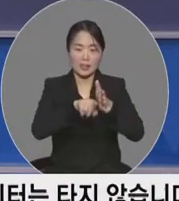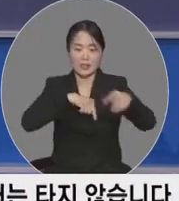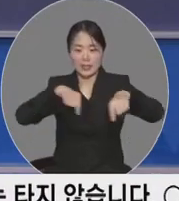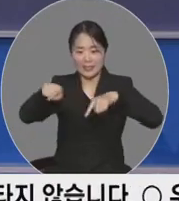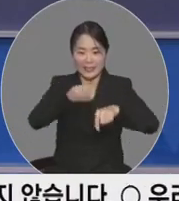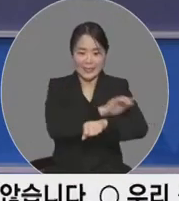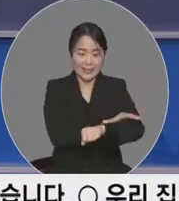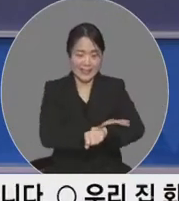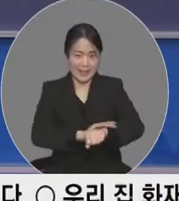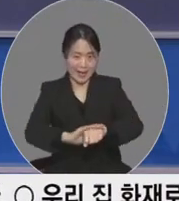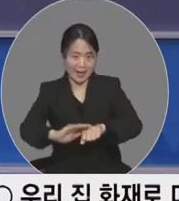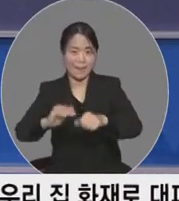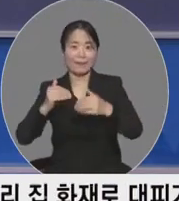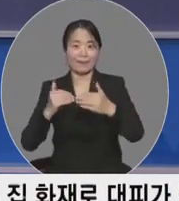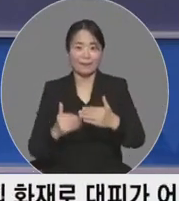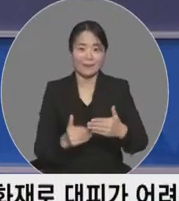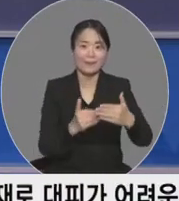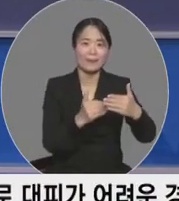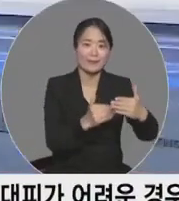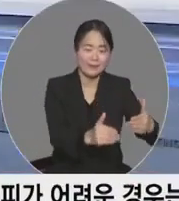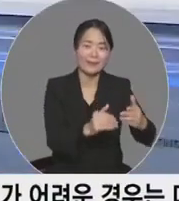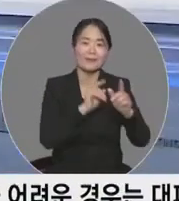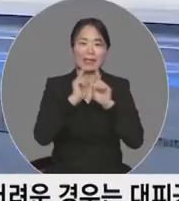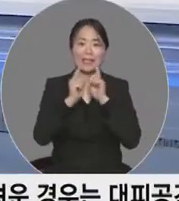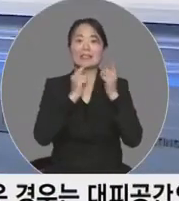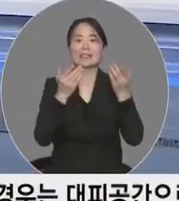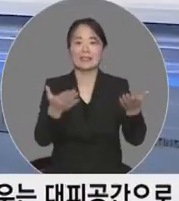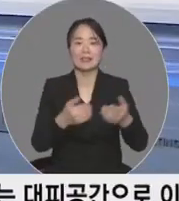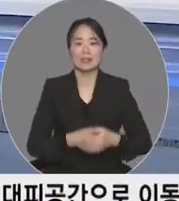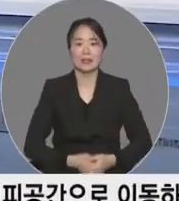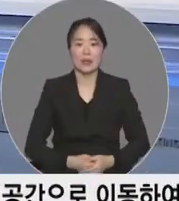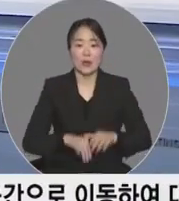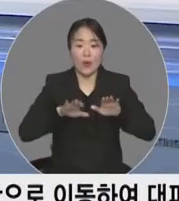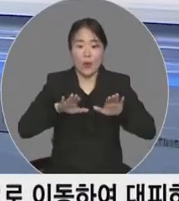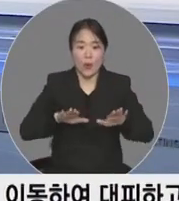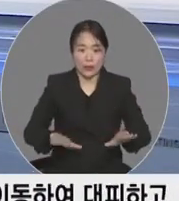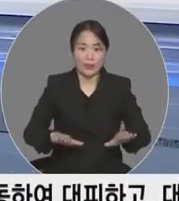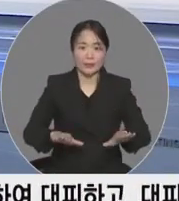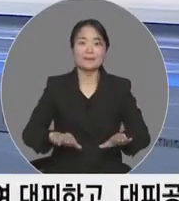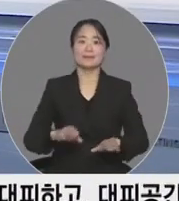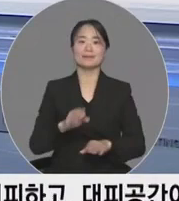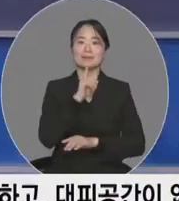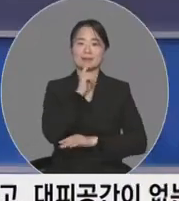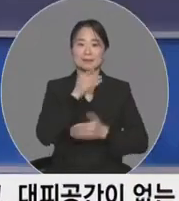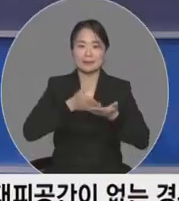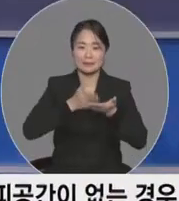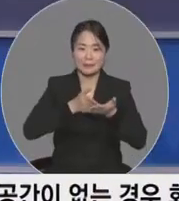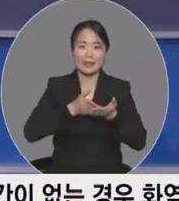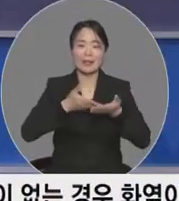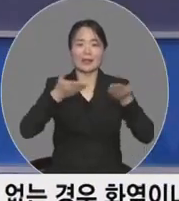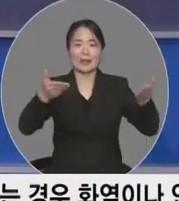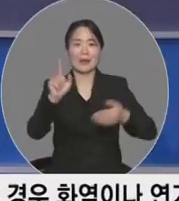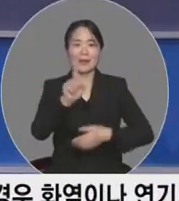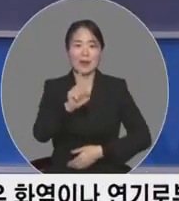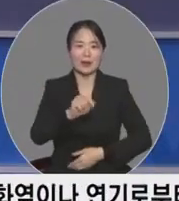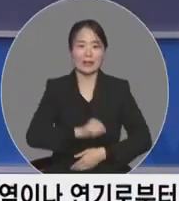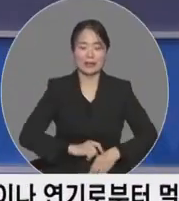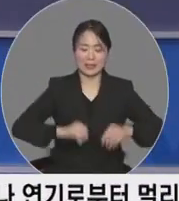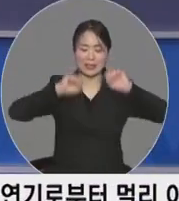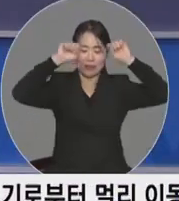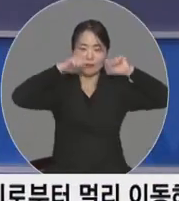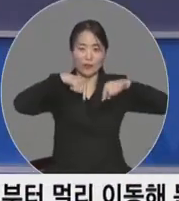잘 반영되고 있다는 말씀을 드립니다. 이 자리를 빌어 민선 8기 김두겸 지방정부의